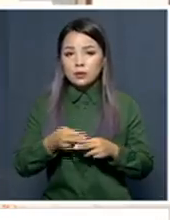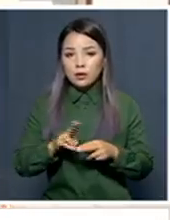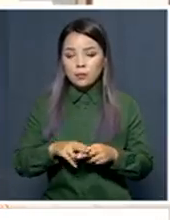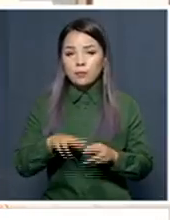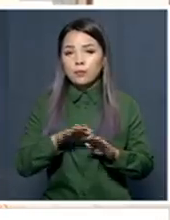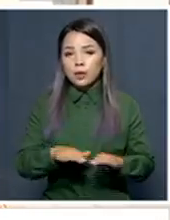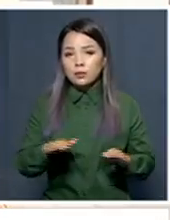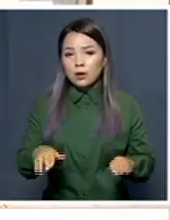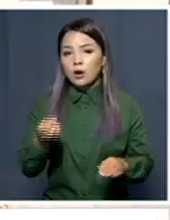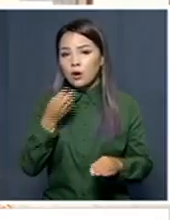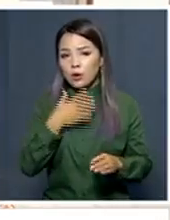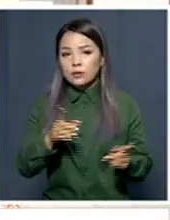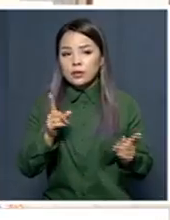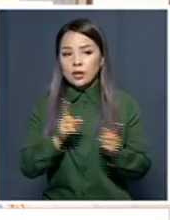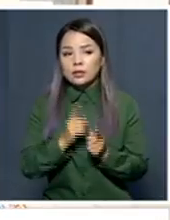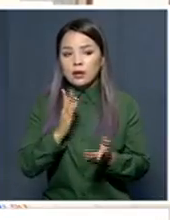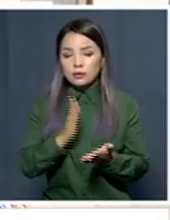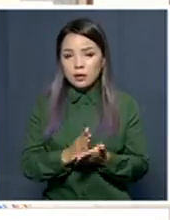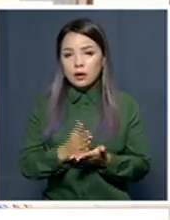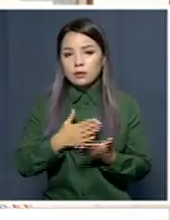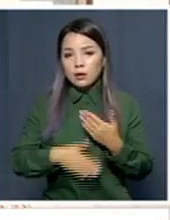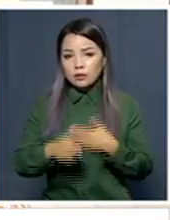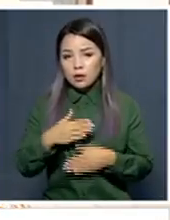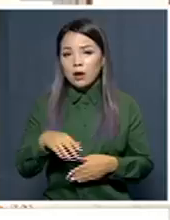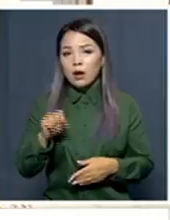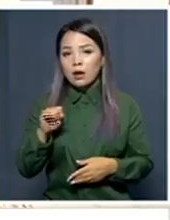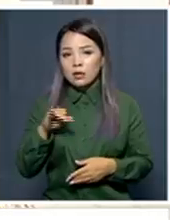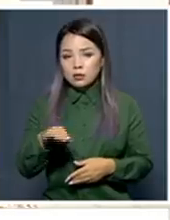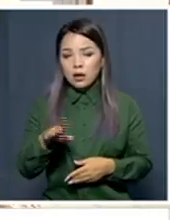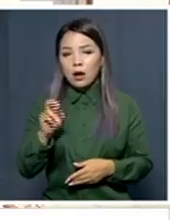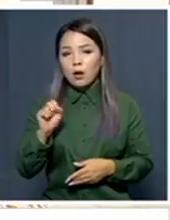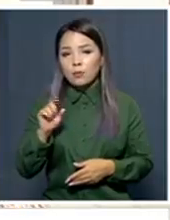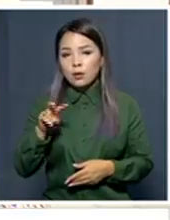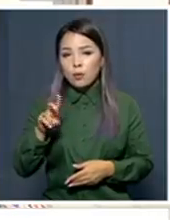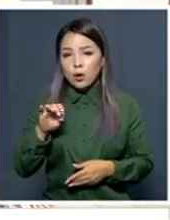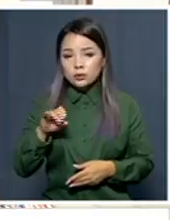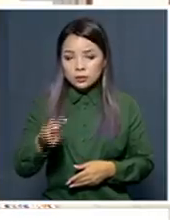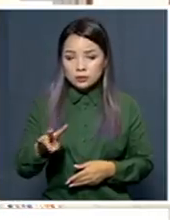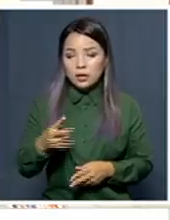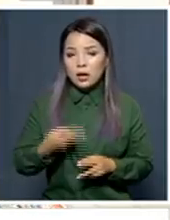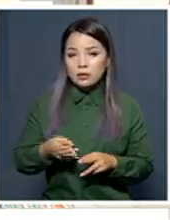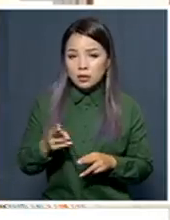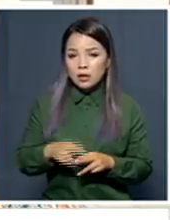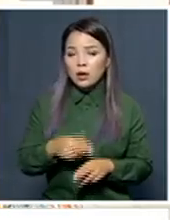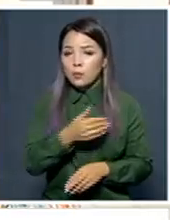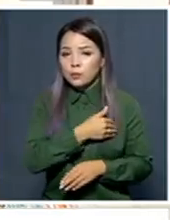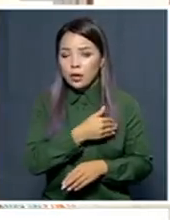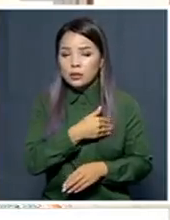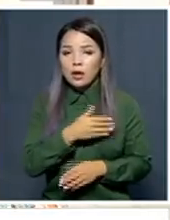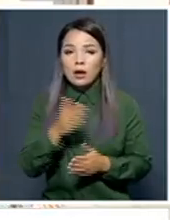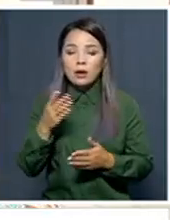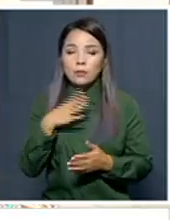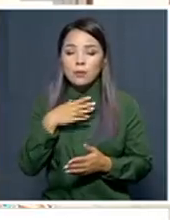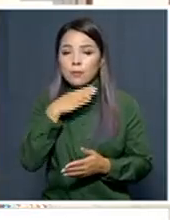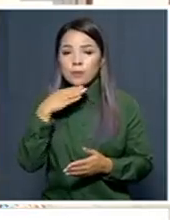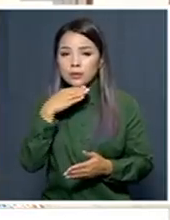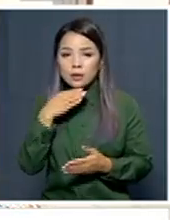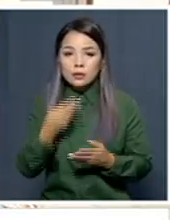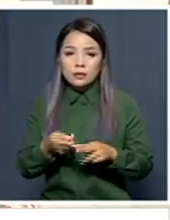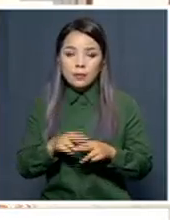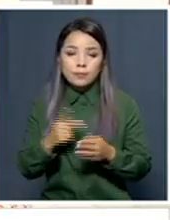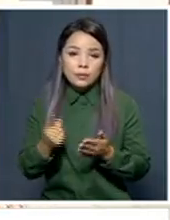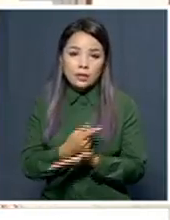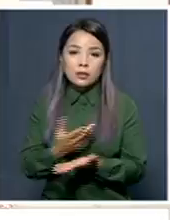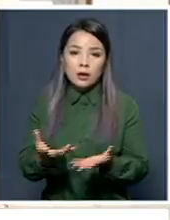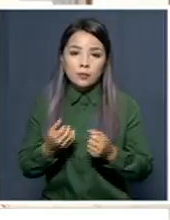балдар жақсы қарсы алып жатыр. Айттары қабыл болсын. Жақсы, етімді де алып жатырмын бірінші рет. Сол ары қарай да